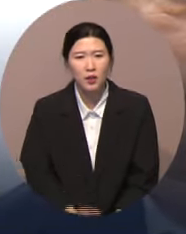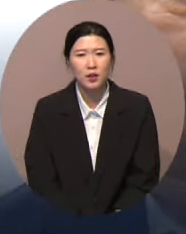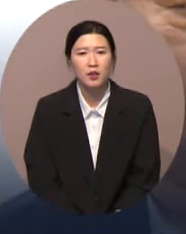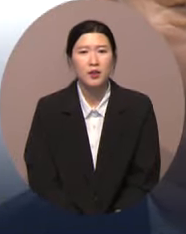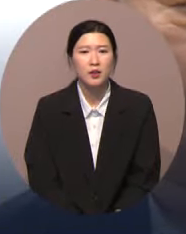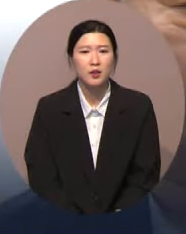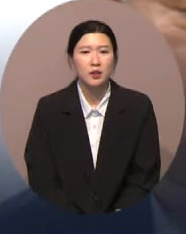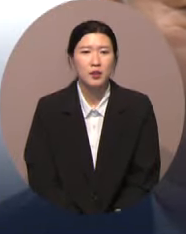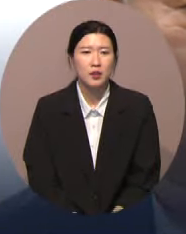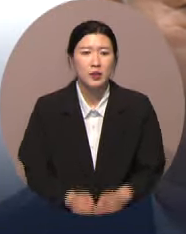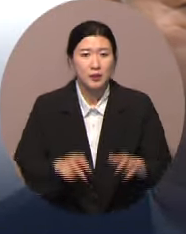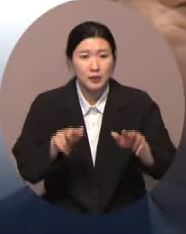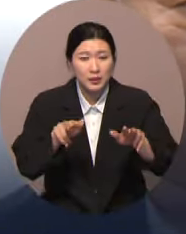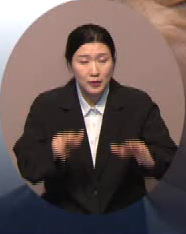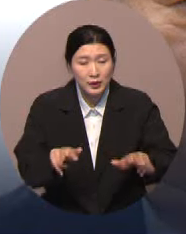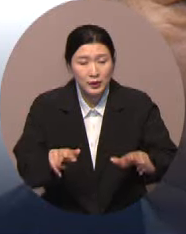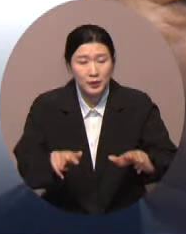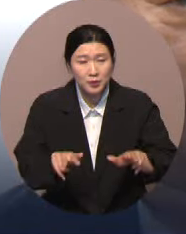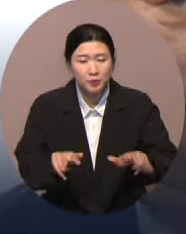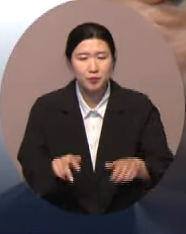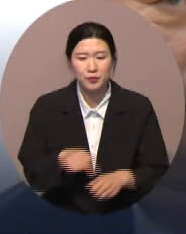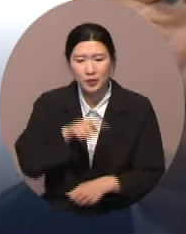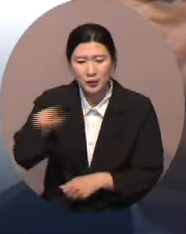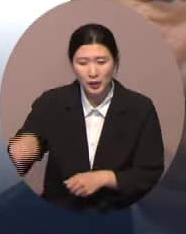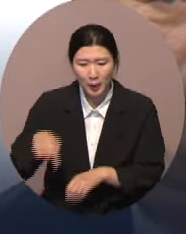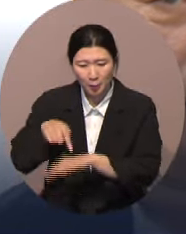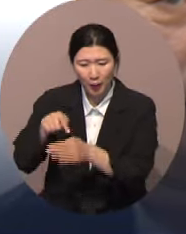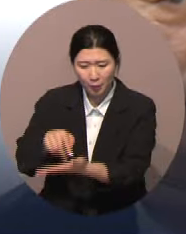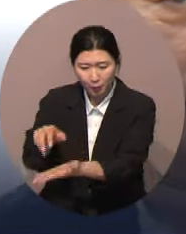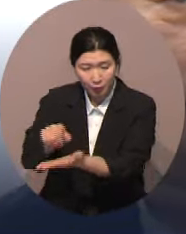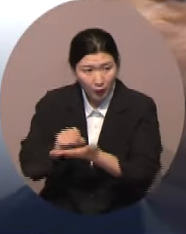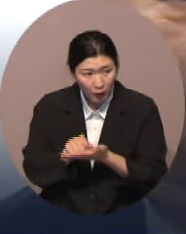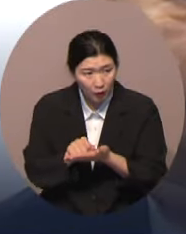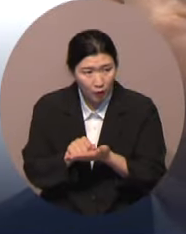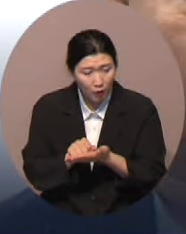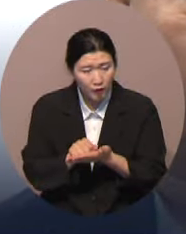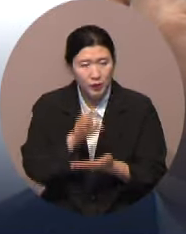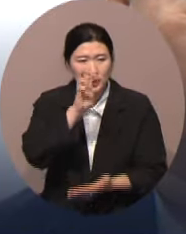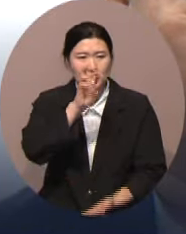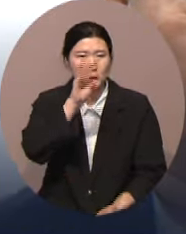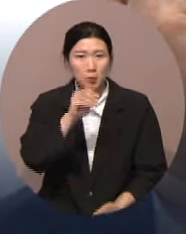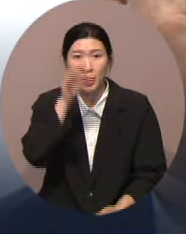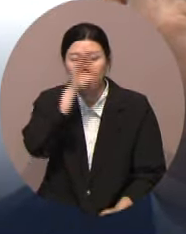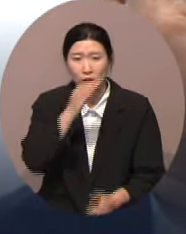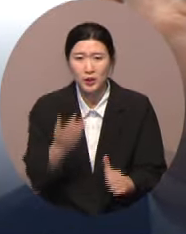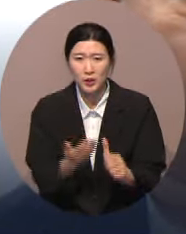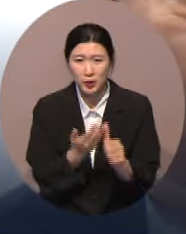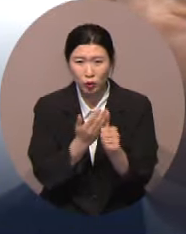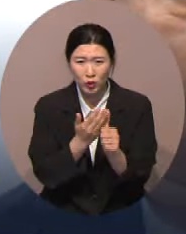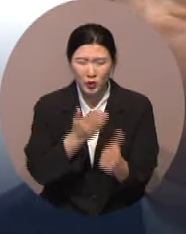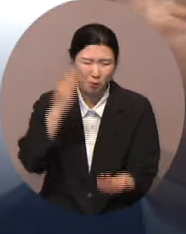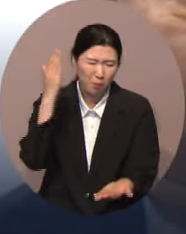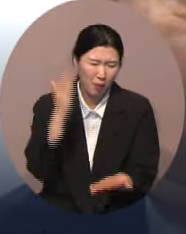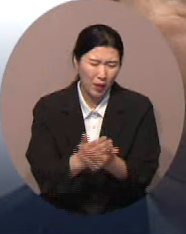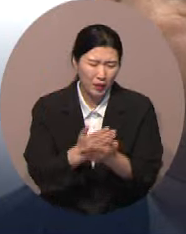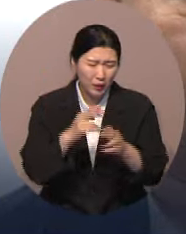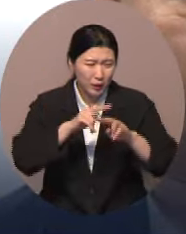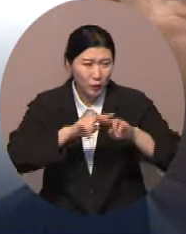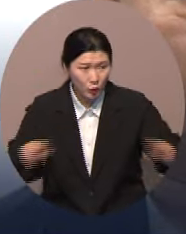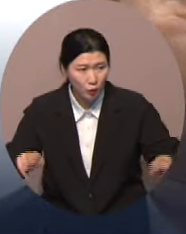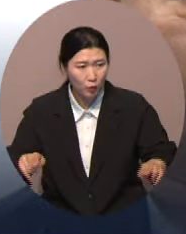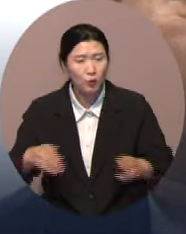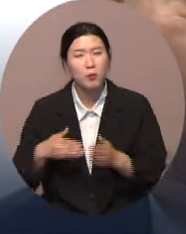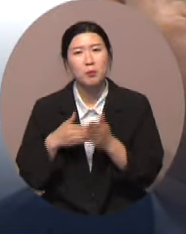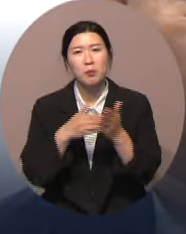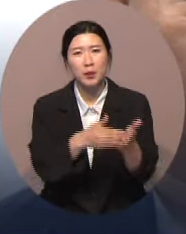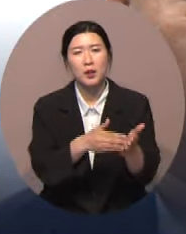있을 뿐이다. 지금이라도 당진 시민들의 뜻을 수용하여 30만 돼지 축사 건립 계획을